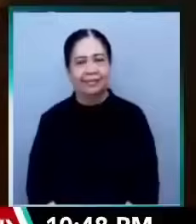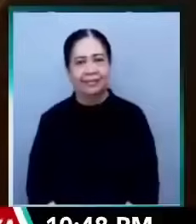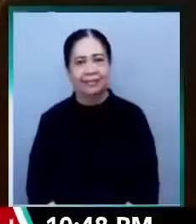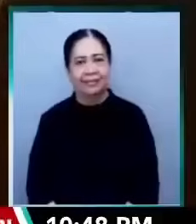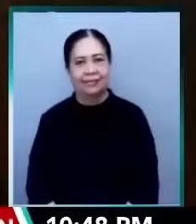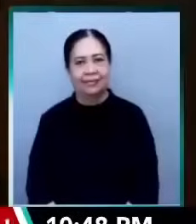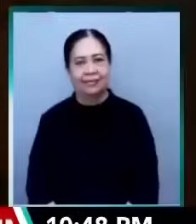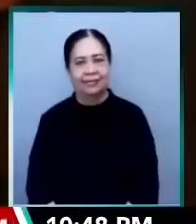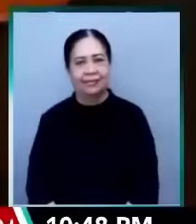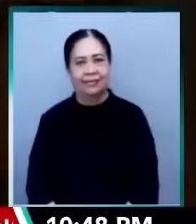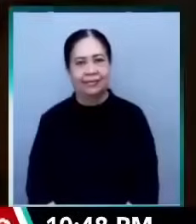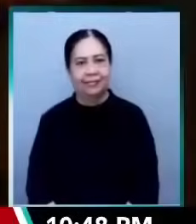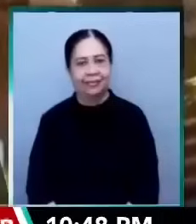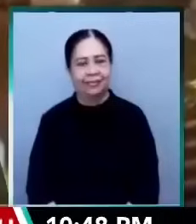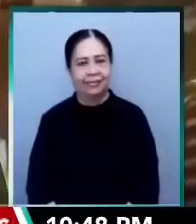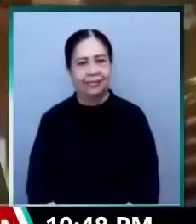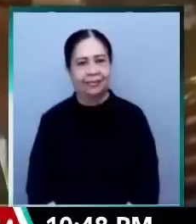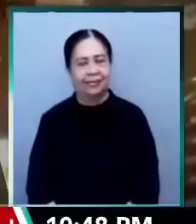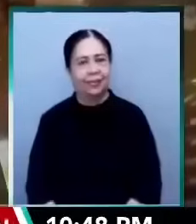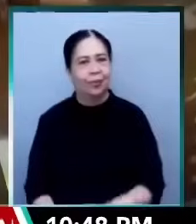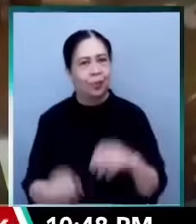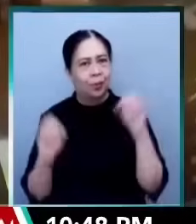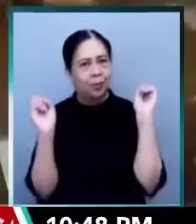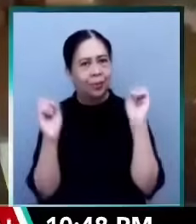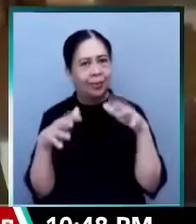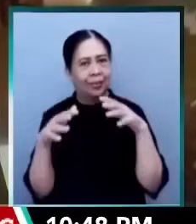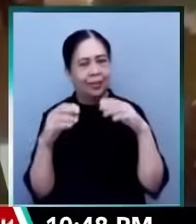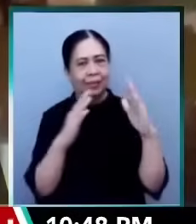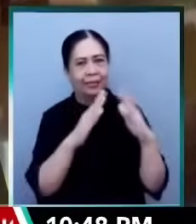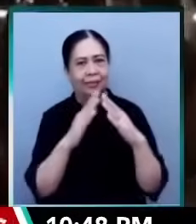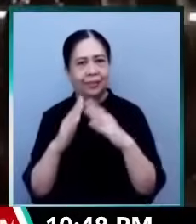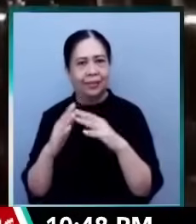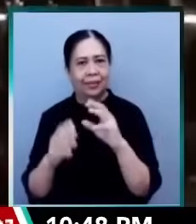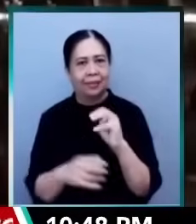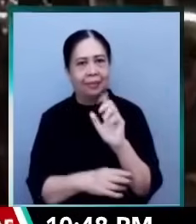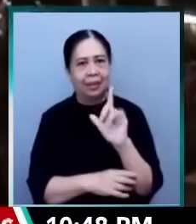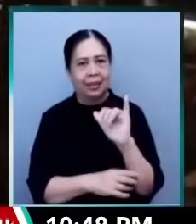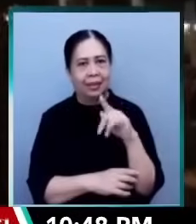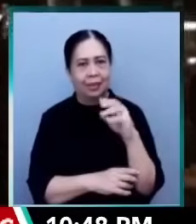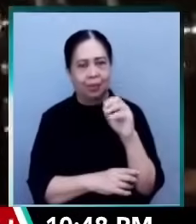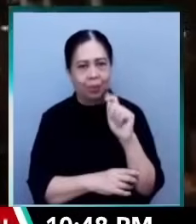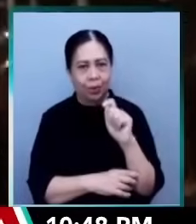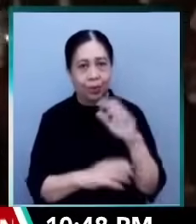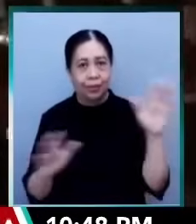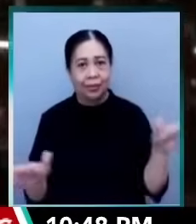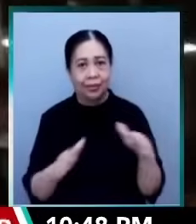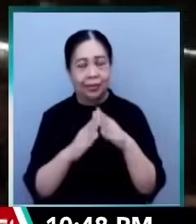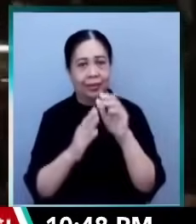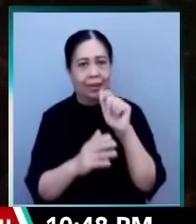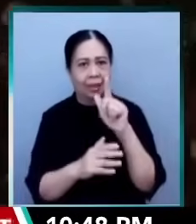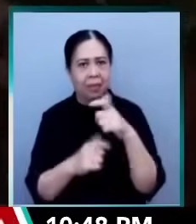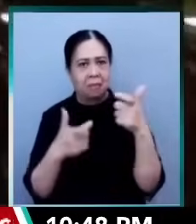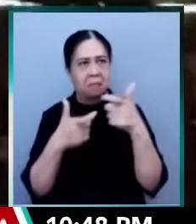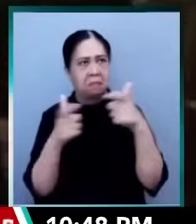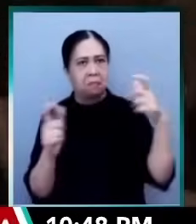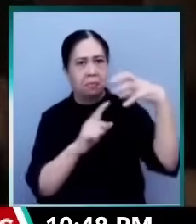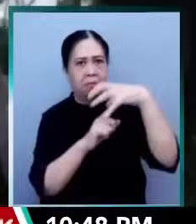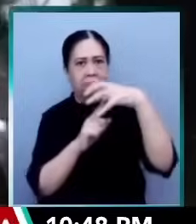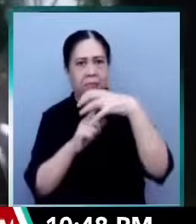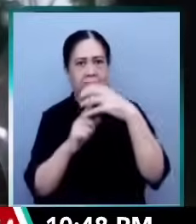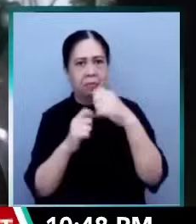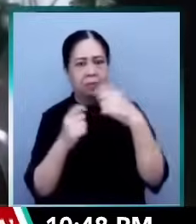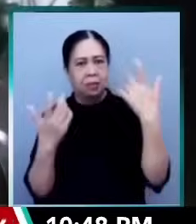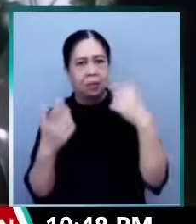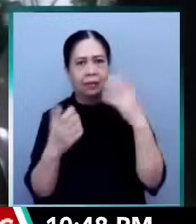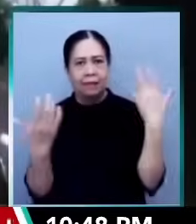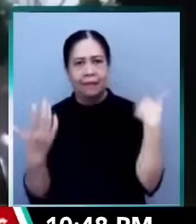Malang magical village ang itinayo sa Malilipot, Albay. May giant mushrooms na sinapitan ng life-size Santa Claus.